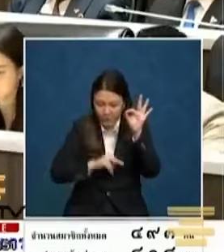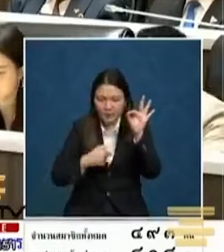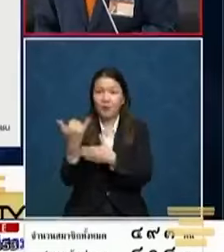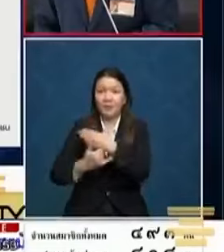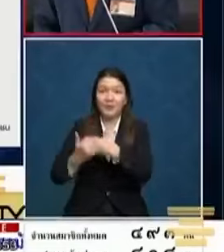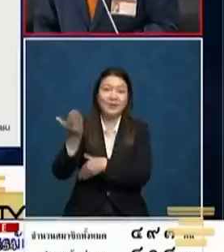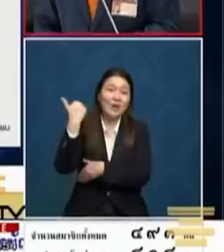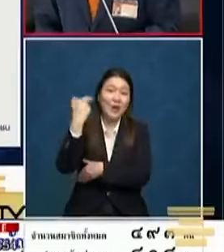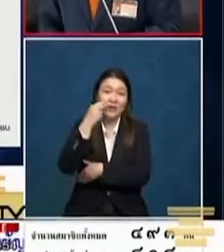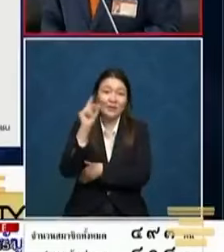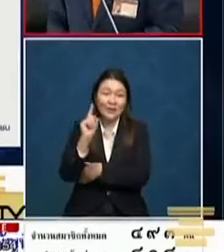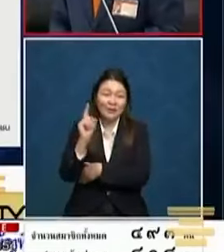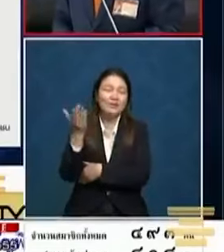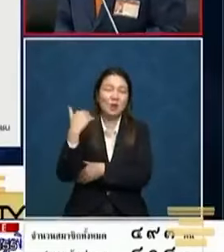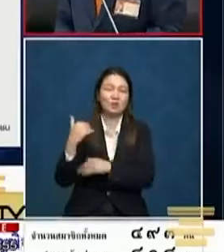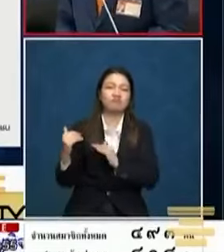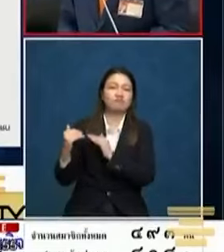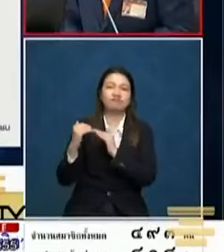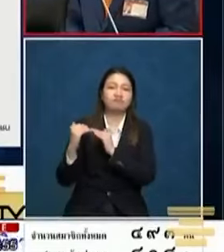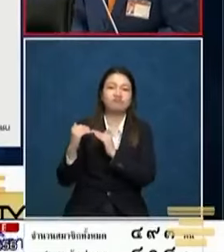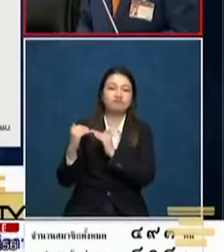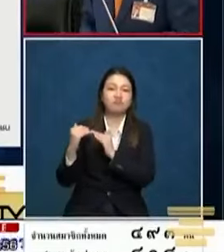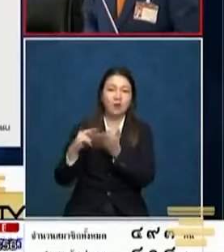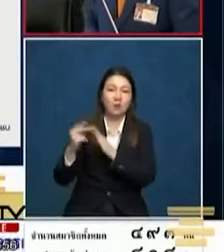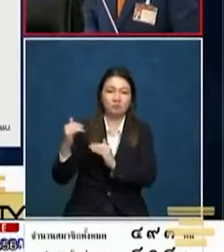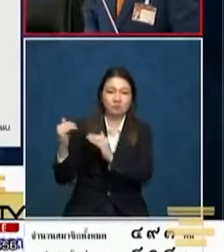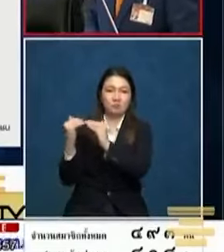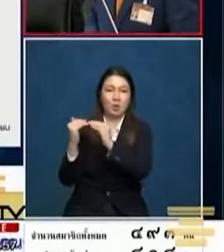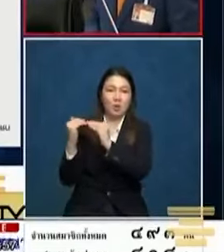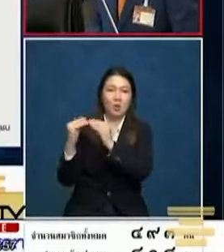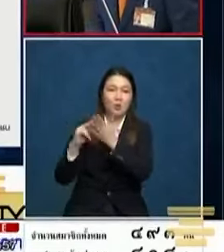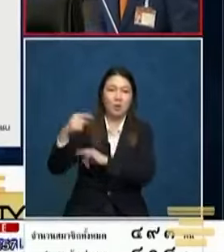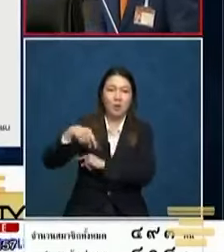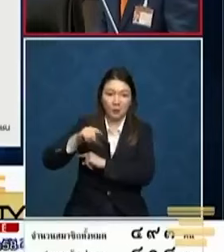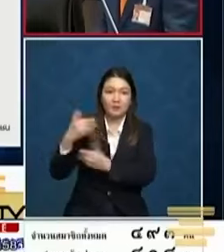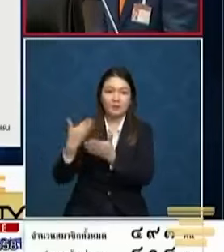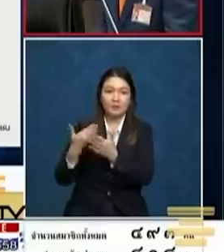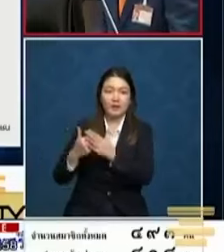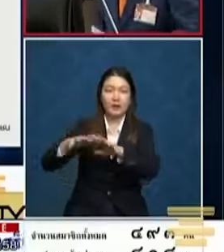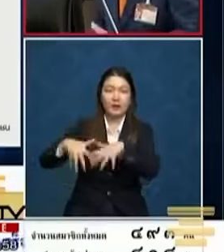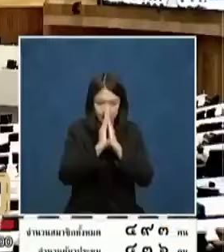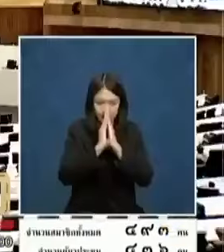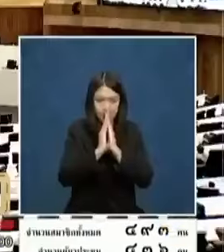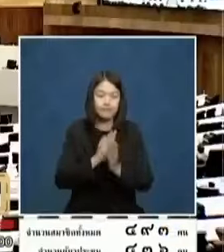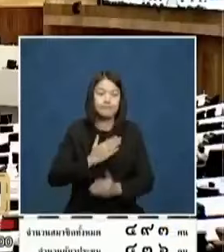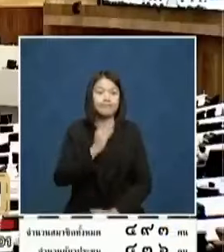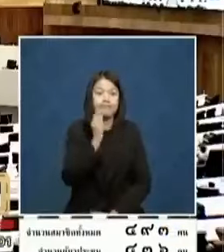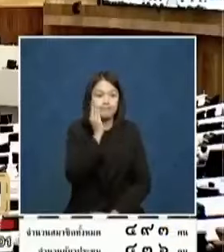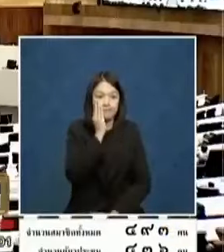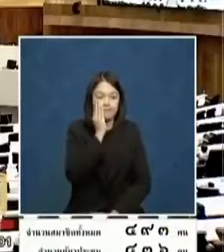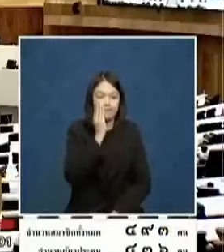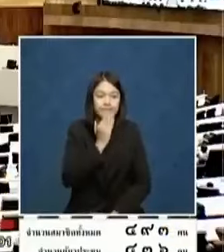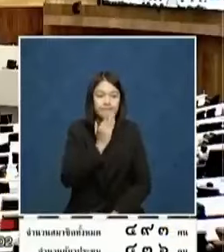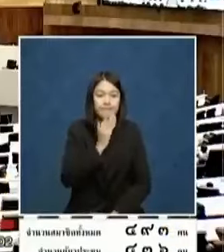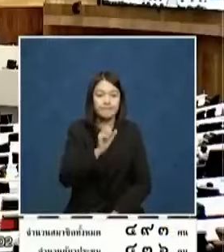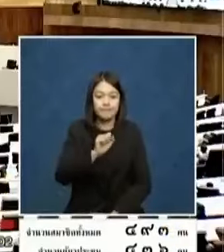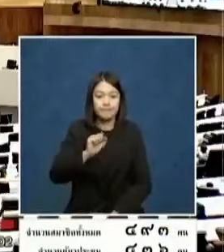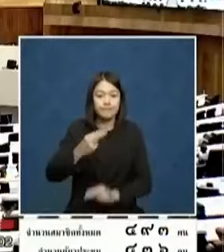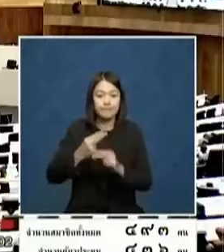ไปได้มากที่สุดตอนนี้คืออะไรเอาต่อไปนี่เป็นความเห็นผมนะ ค่ะ คือ1เขาก็จะแจกเงินให้กับคน